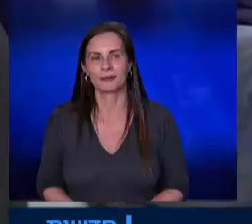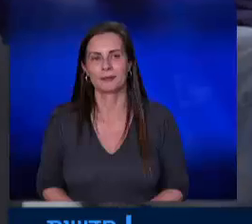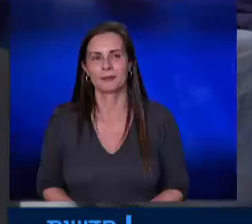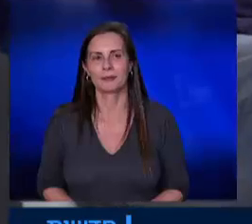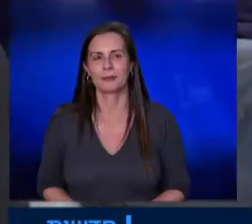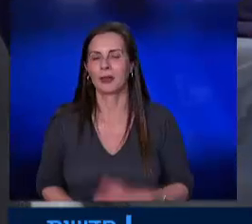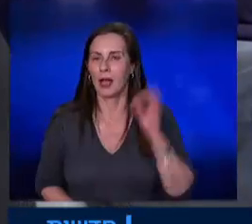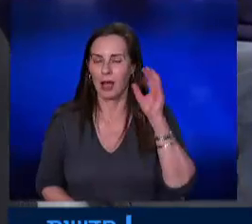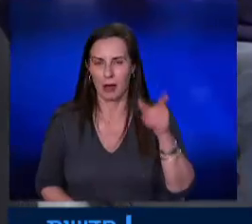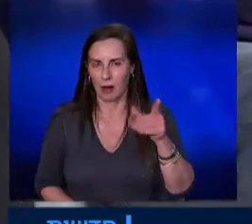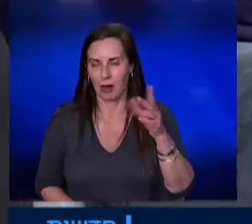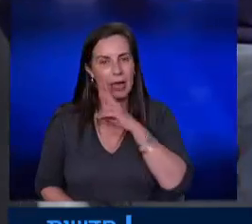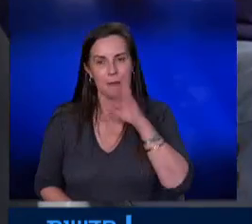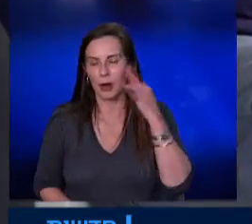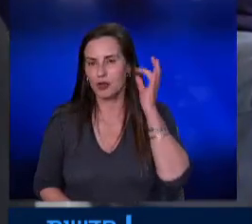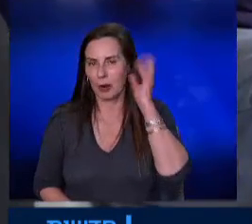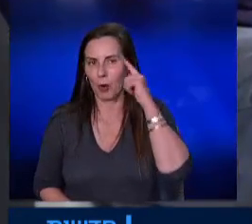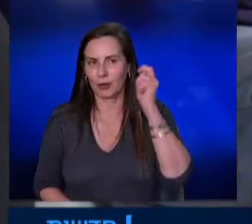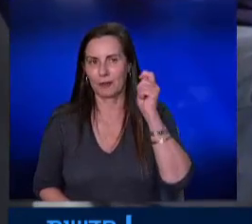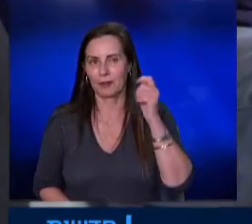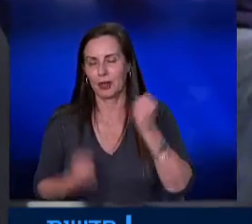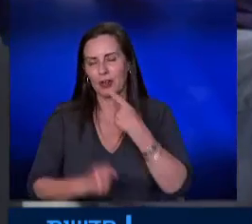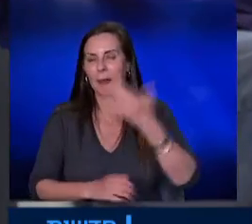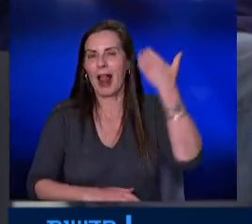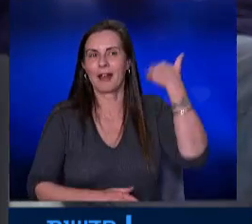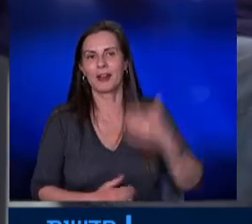הייתה אישה מאוד חכמה. קשה לי לדבר עליה בלשון עבר.